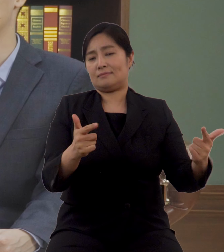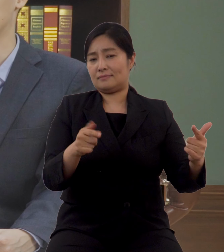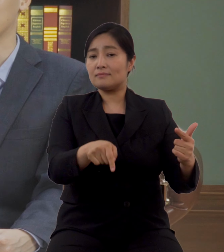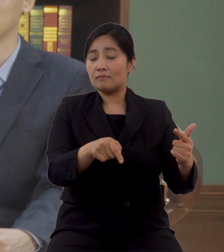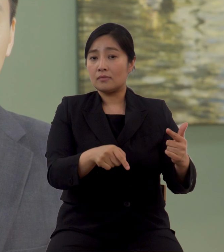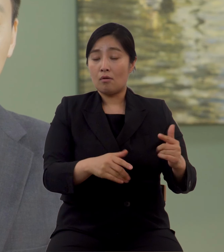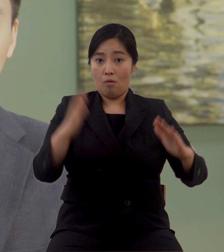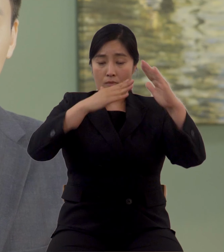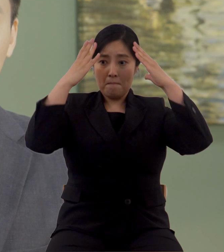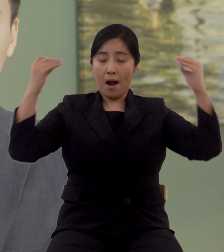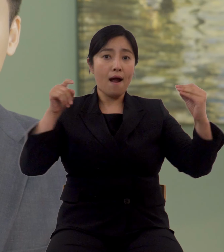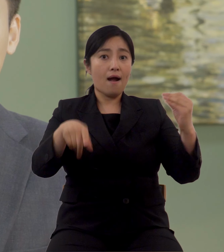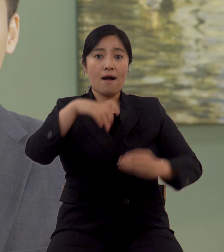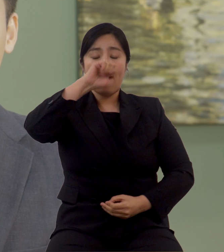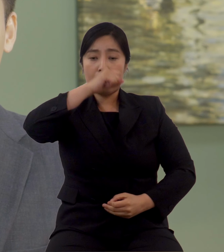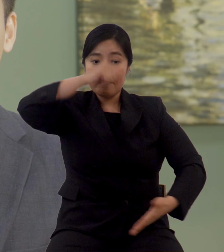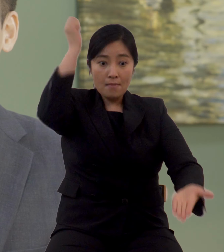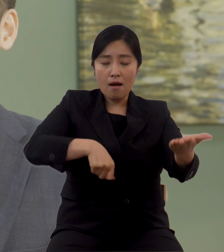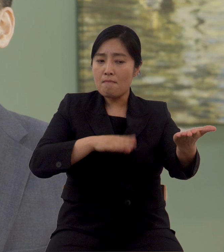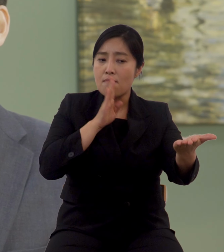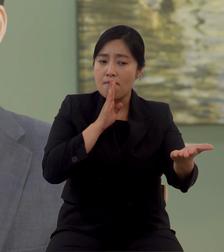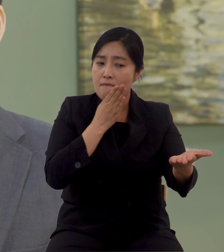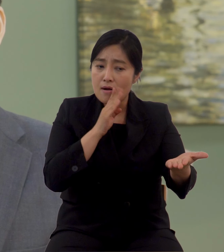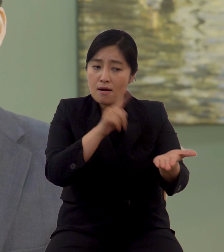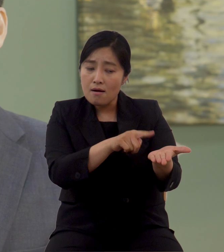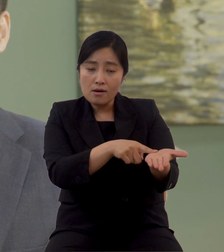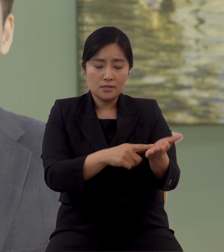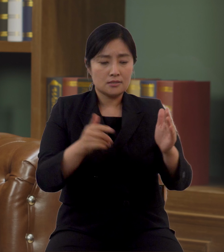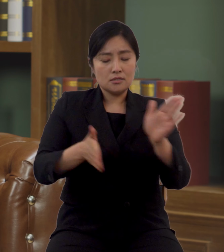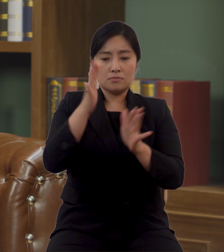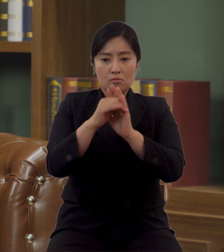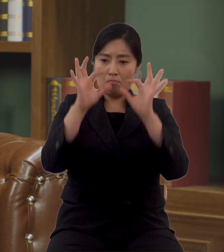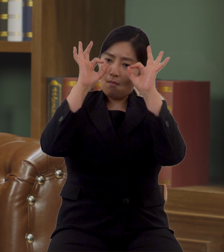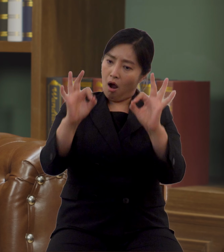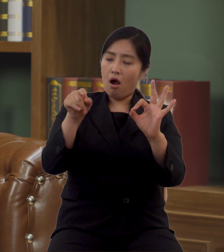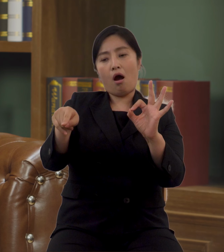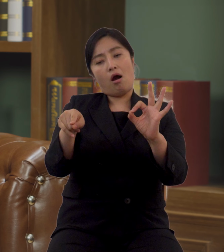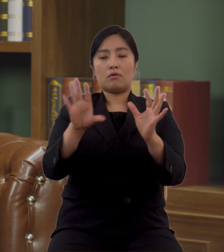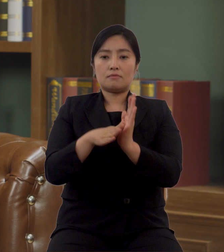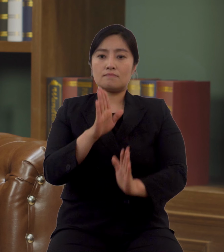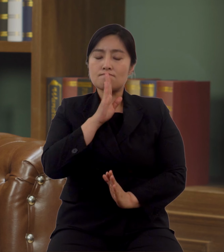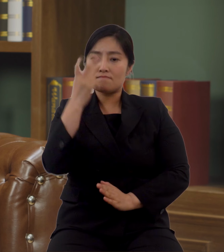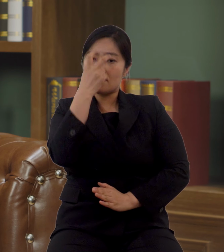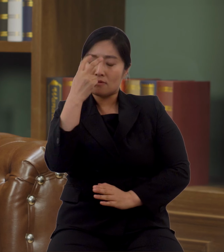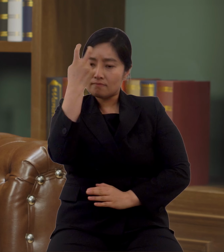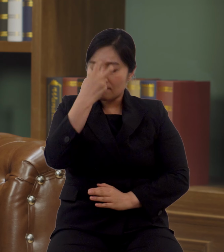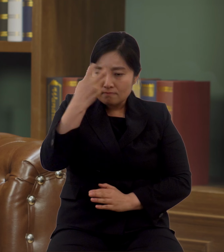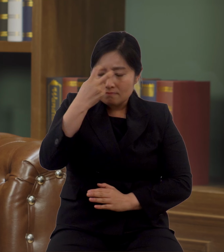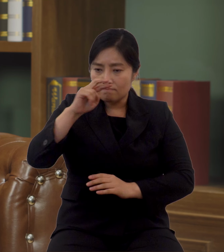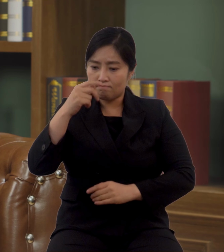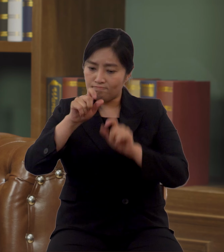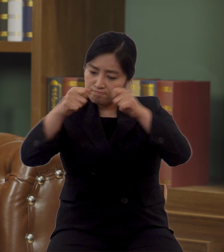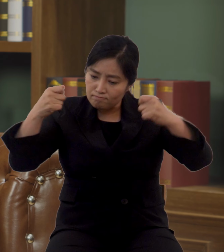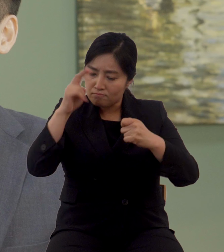자리도 아닙니다. 공개적으로 이 예산이 통과되는 게 맞는가 아닌가 시민들이 보기에 이제 객관적으로 검증이 돼야